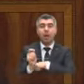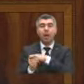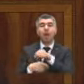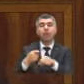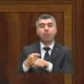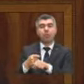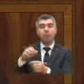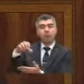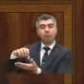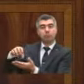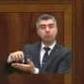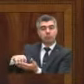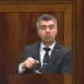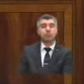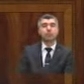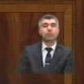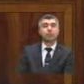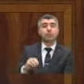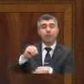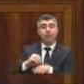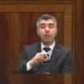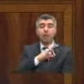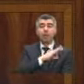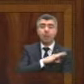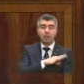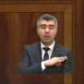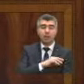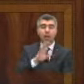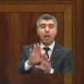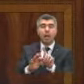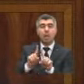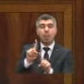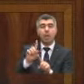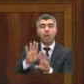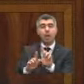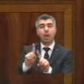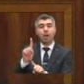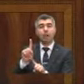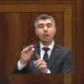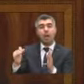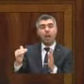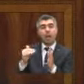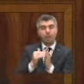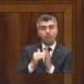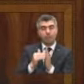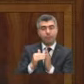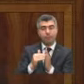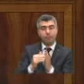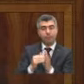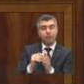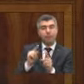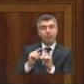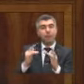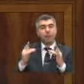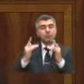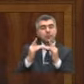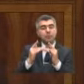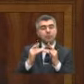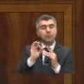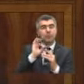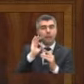القروي. كما استفاد تقريبا 111,000 تلميذ وتلميذة من خدمات الداخليات.